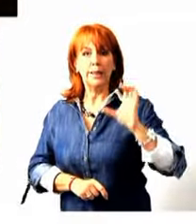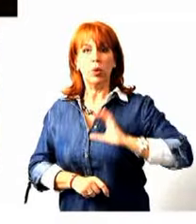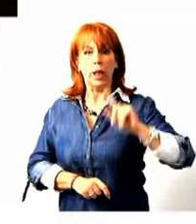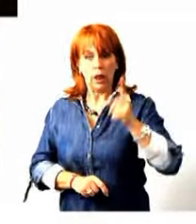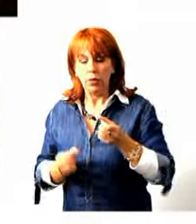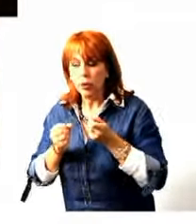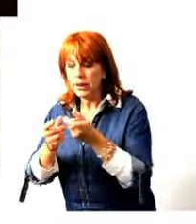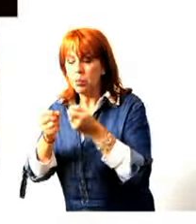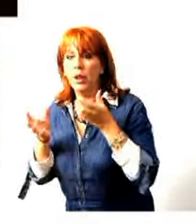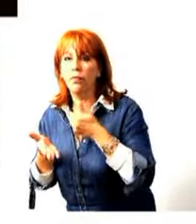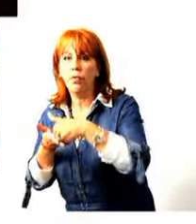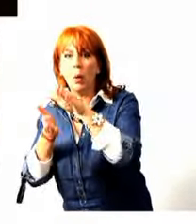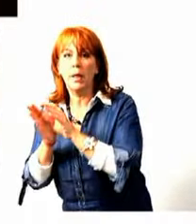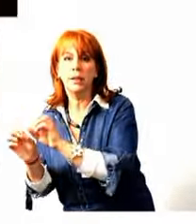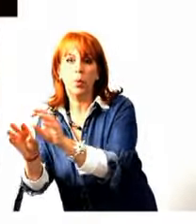en stimulant sa formation.